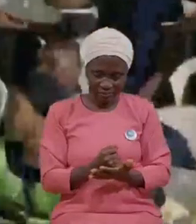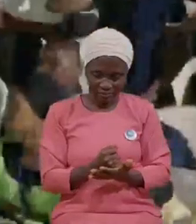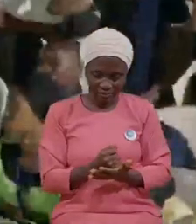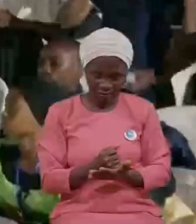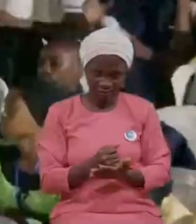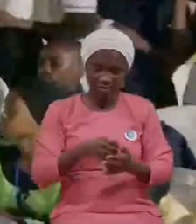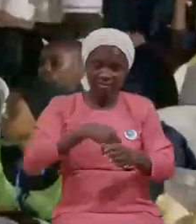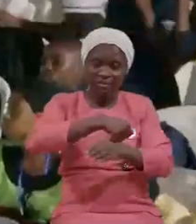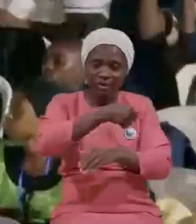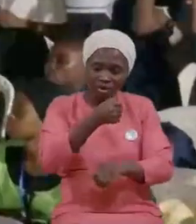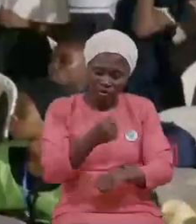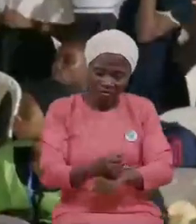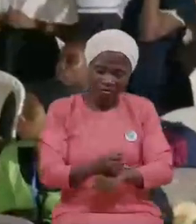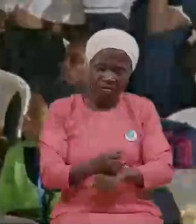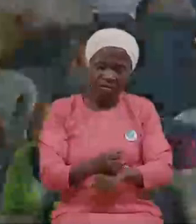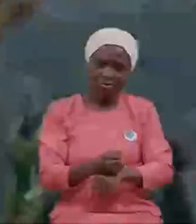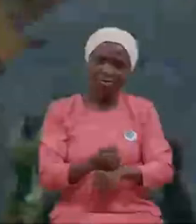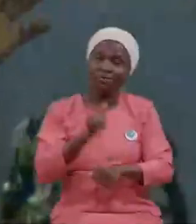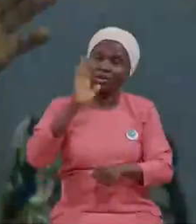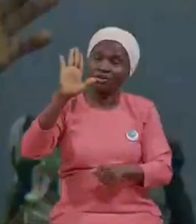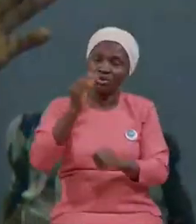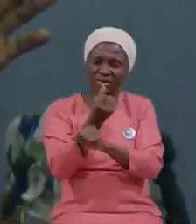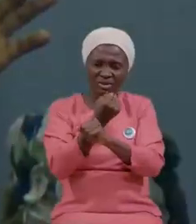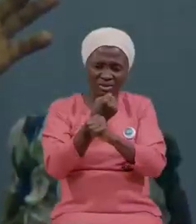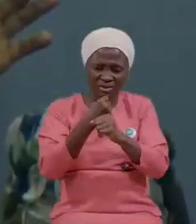Confirme ton salut dans chaque cœur.